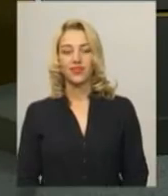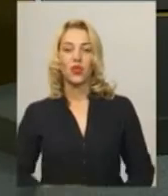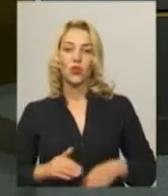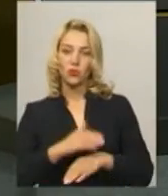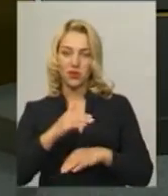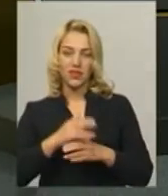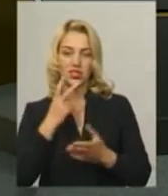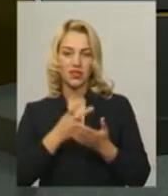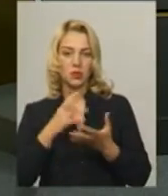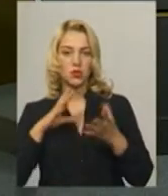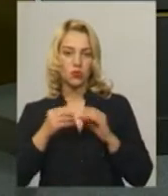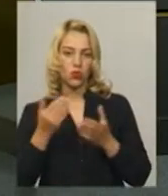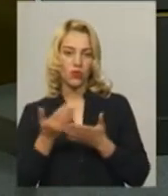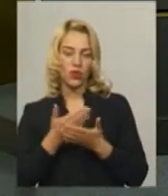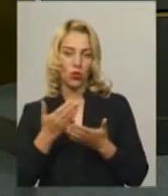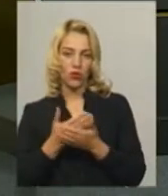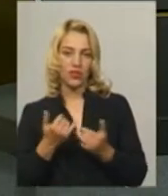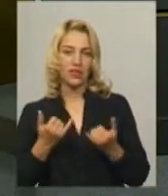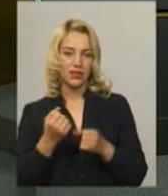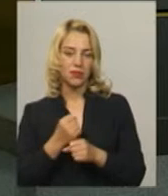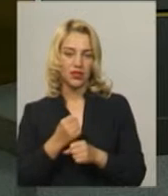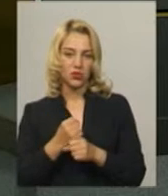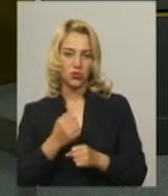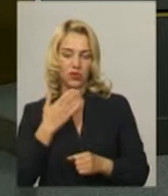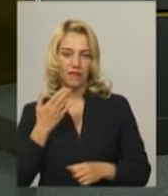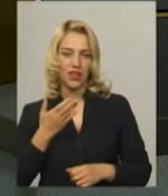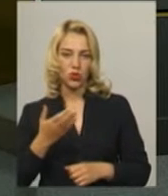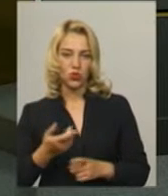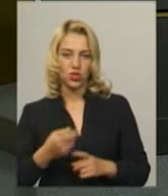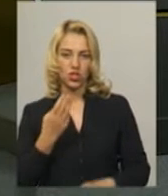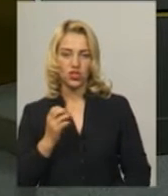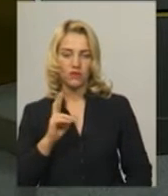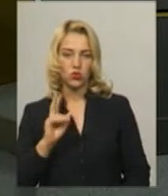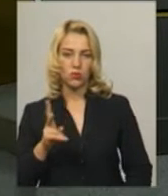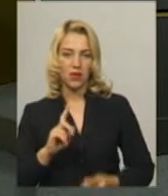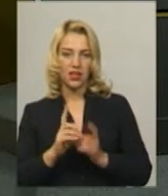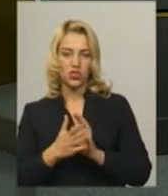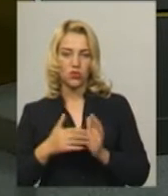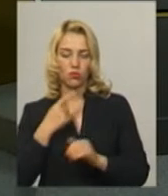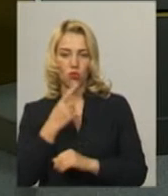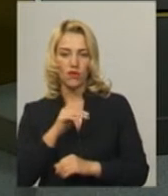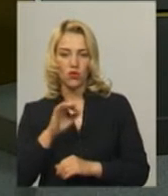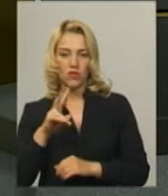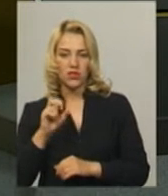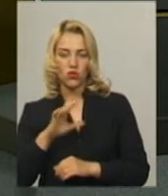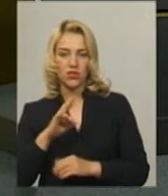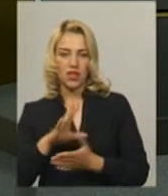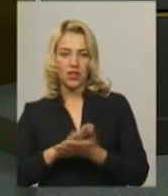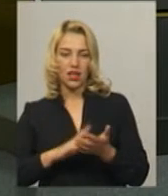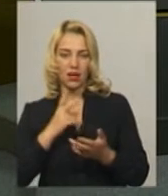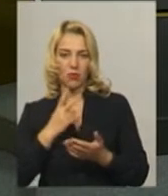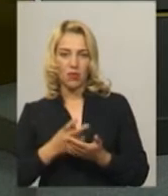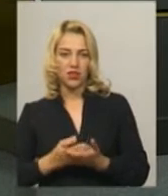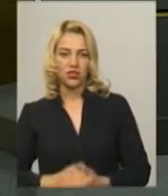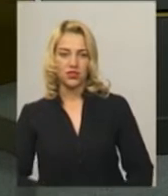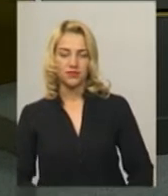Доброго вечора. В ефірі підсумковий випуск новин. У студії для вас працюють ведуча Катерина Шевчук. На жестову мову перекладає Оксана Фіновська. Далі ви побачите.